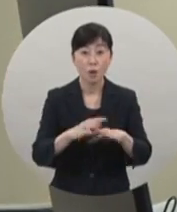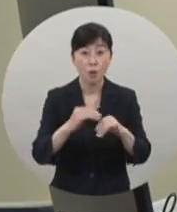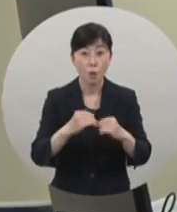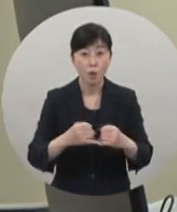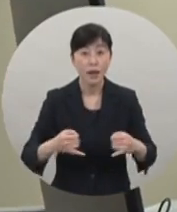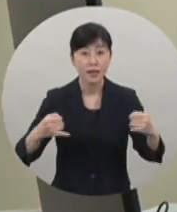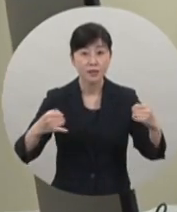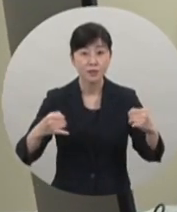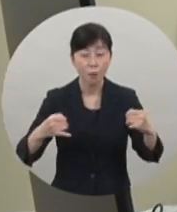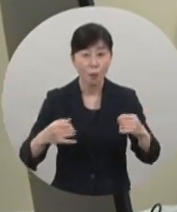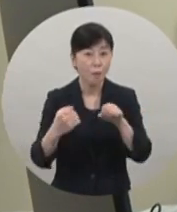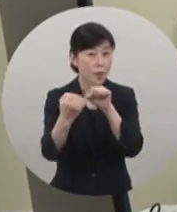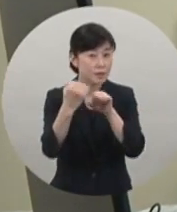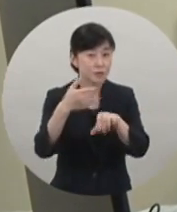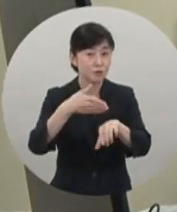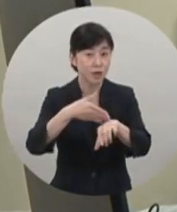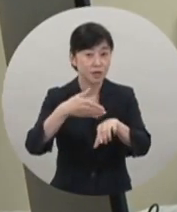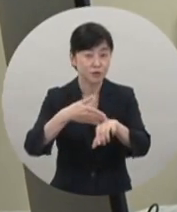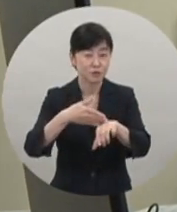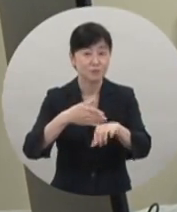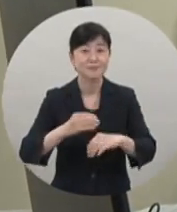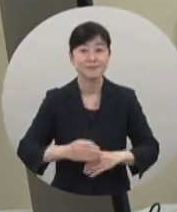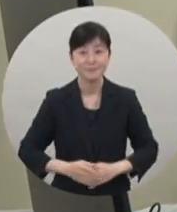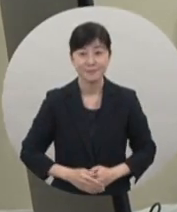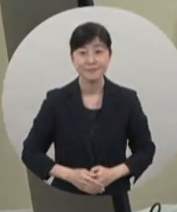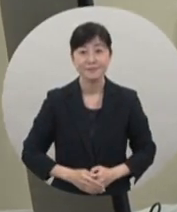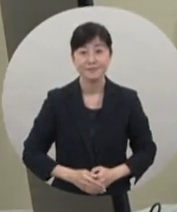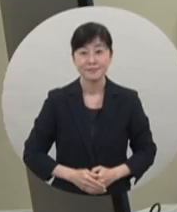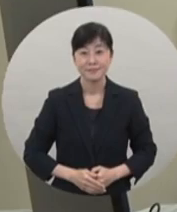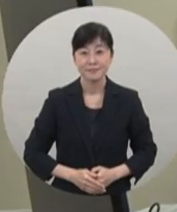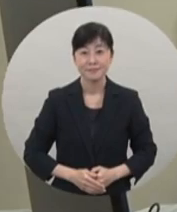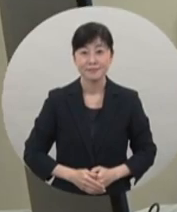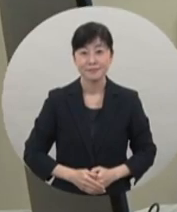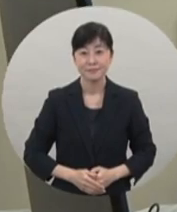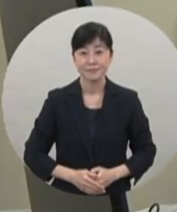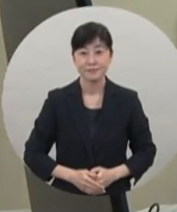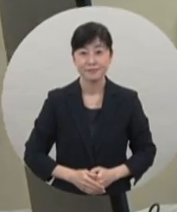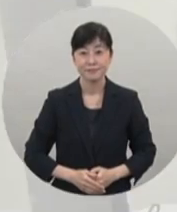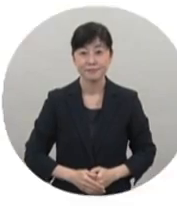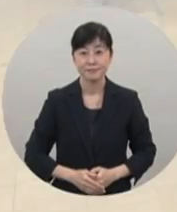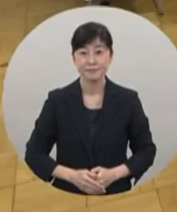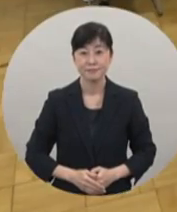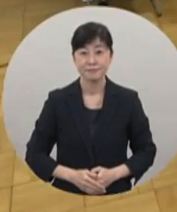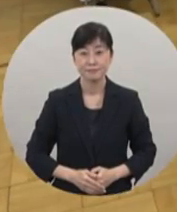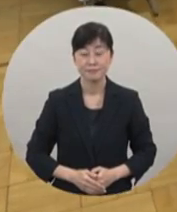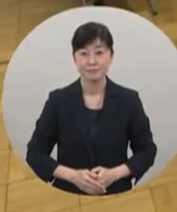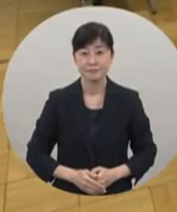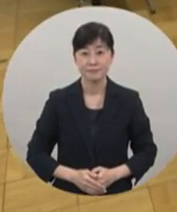オンライン面接の練習をする方も。 パソコンです。